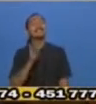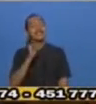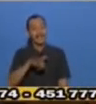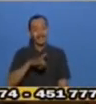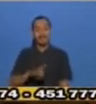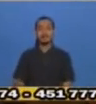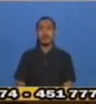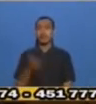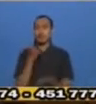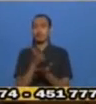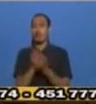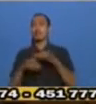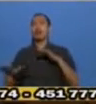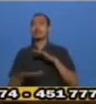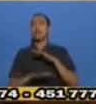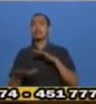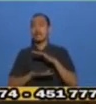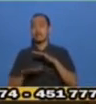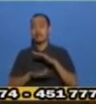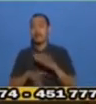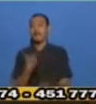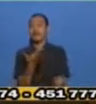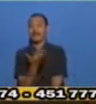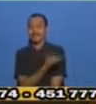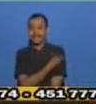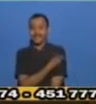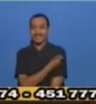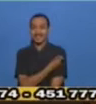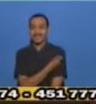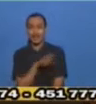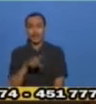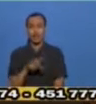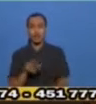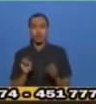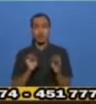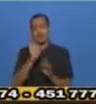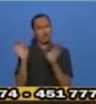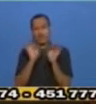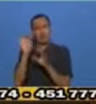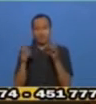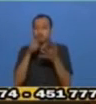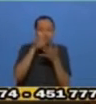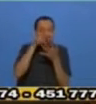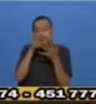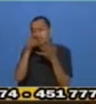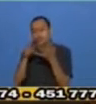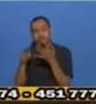Jadi pada prinsipnya vaksin ini kan berbagai jenis vaksin ini